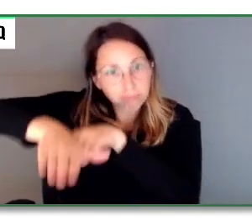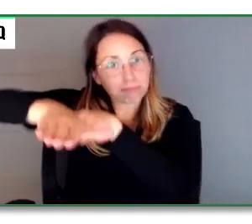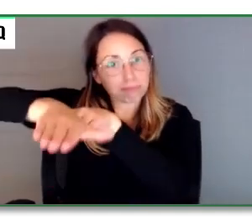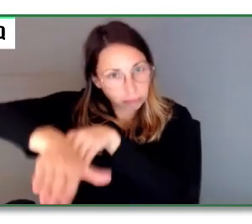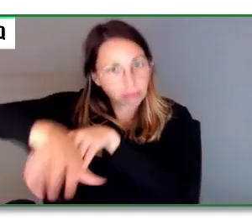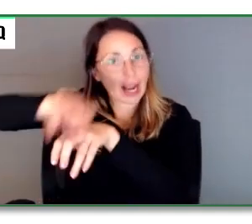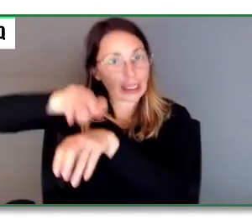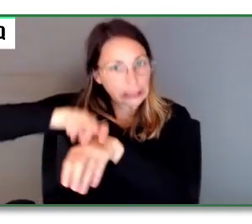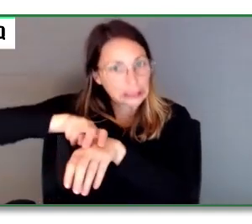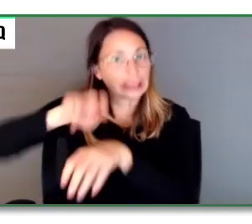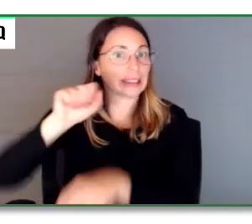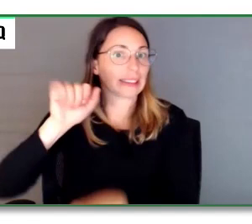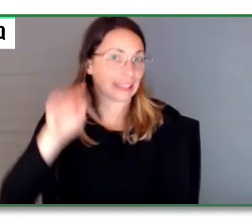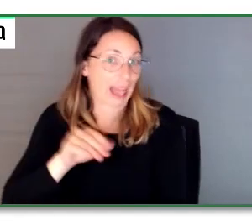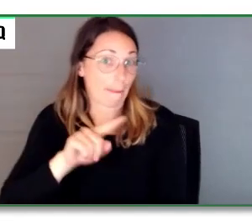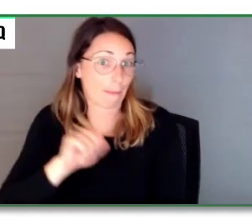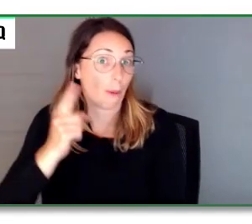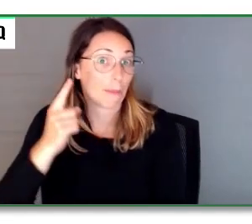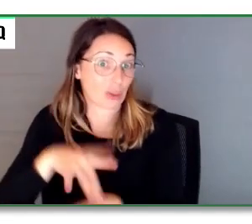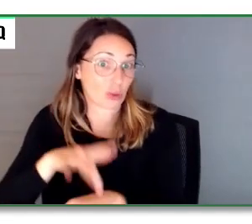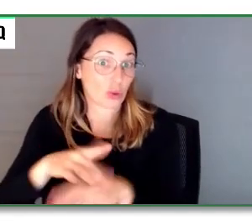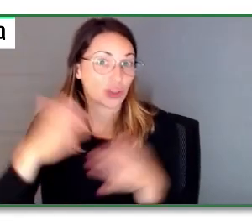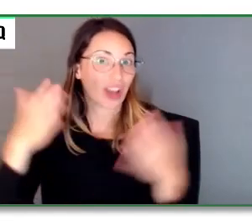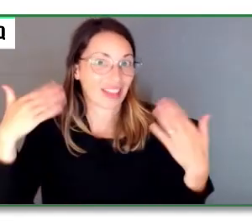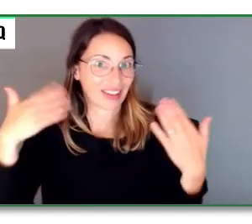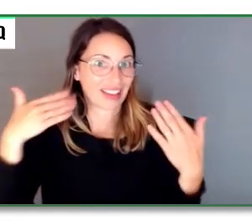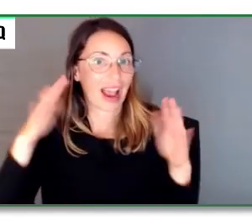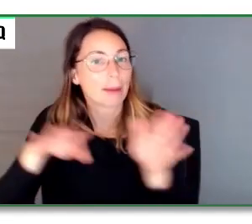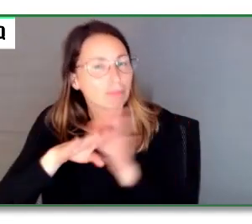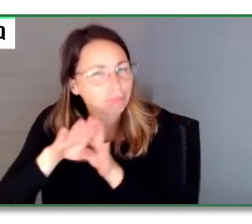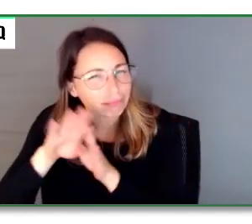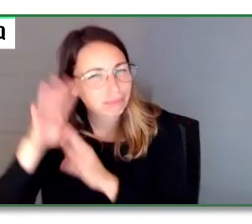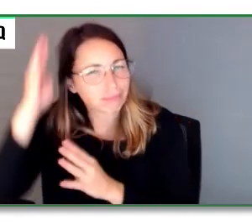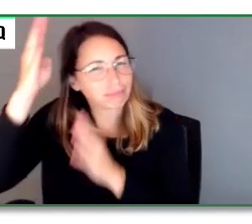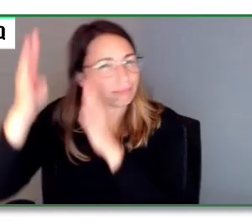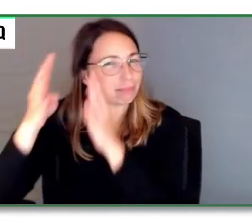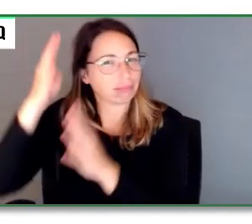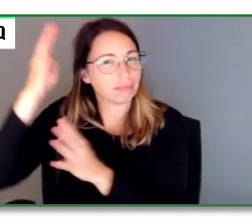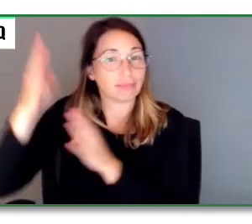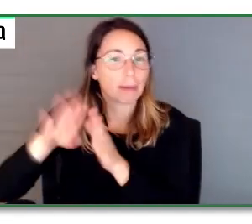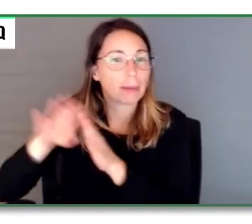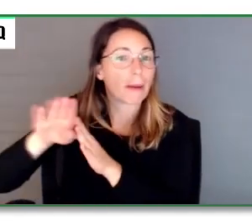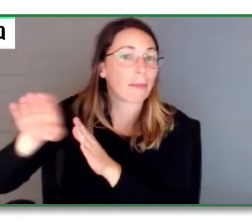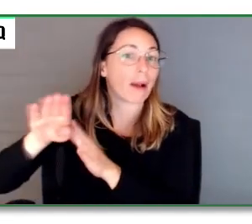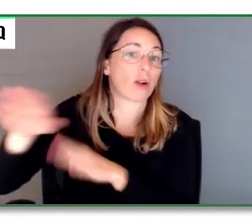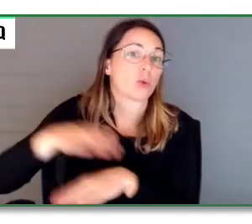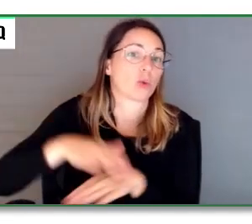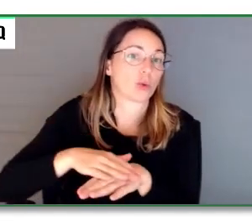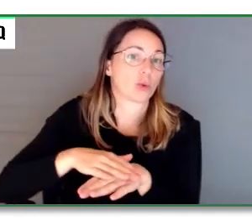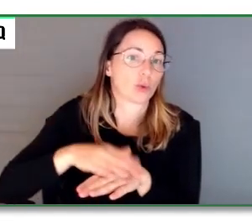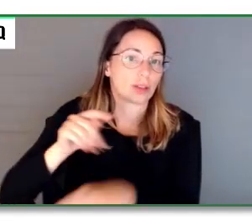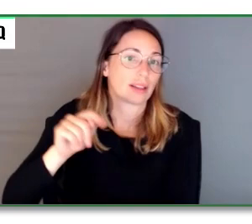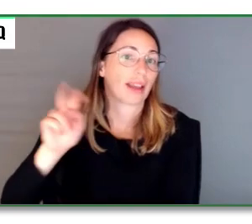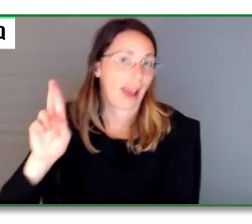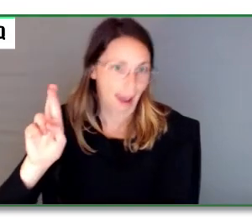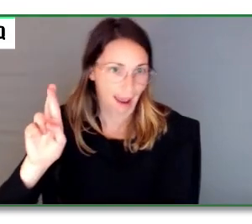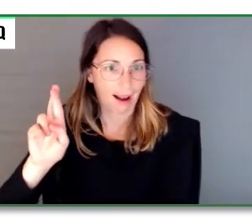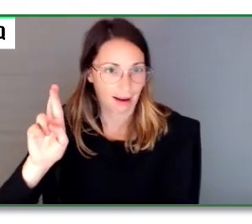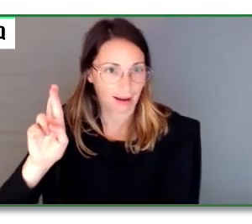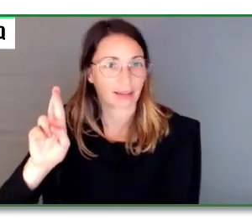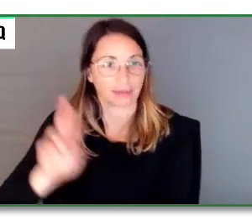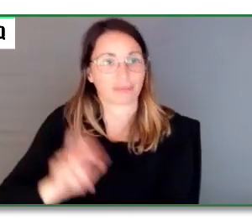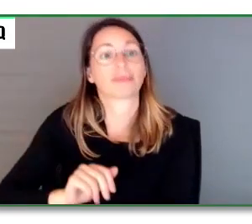mené au développement et aux améliorations apportées au TR au fil des